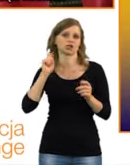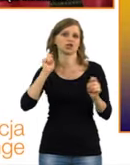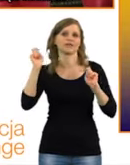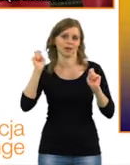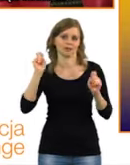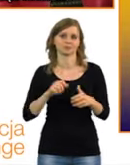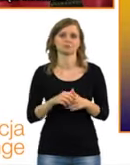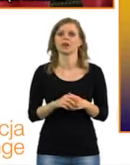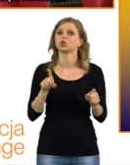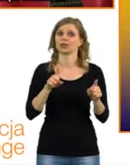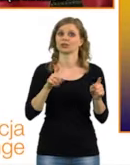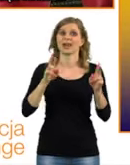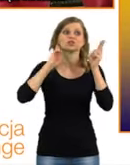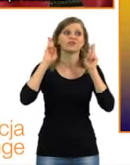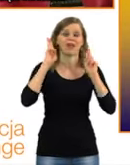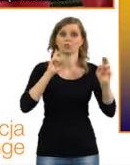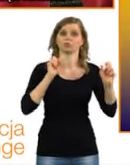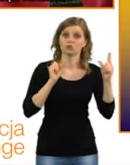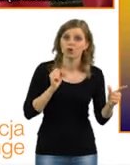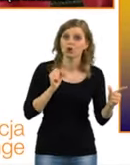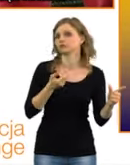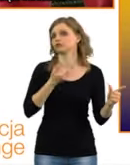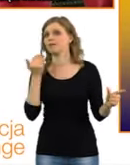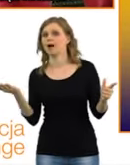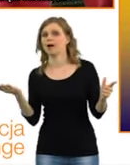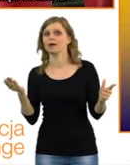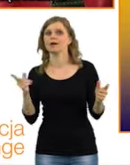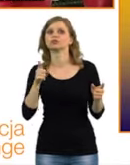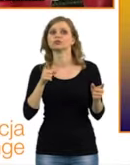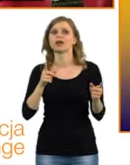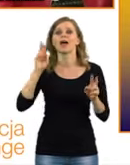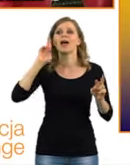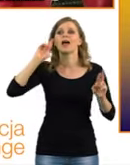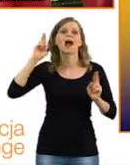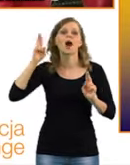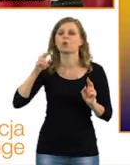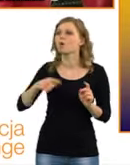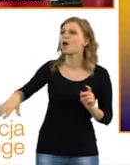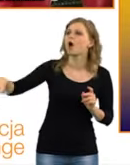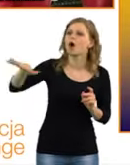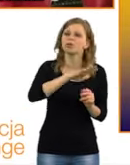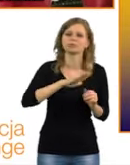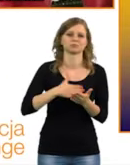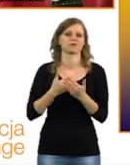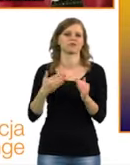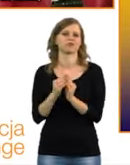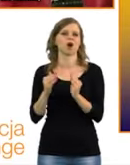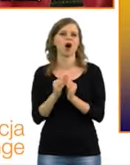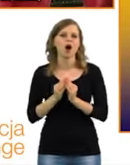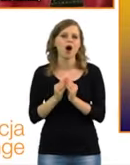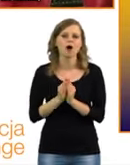czy jest dźwięk, czy go nie ma. Reakcja na dźwięki otoczenia, czyli takie, które znajdują się w Państwa